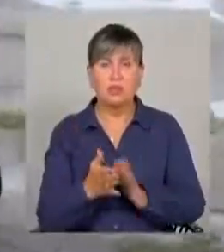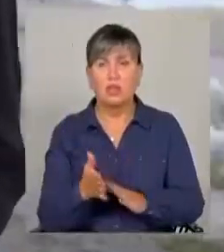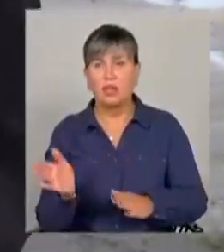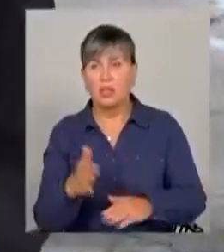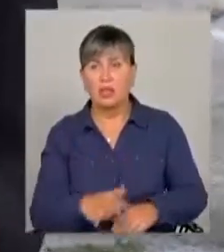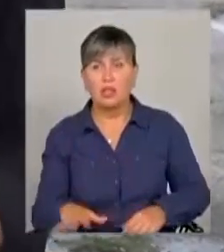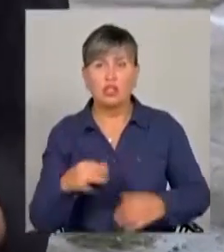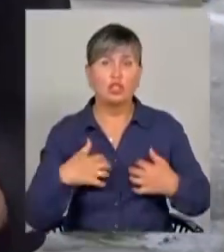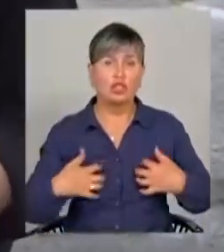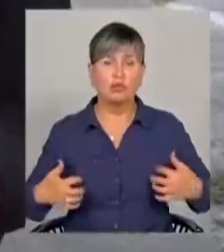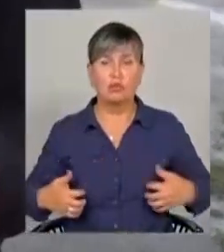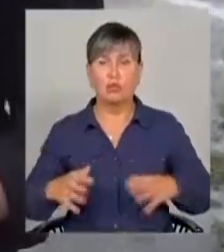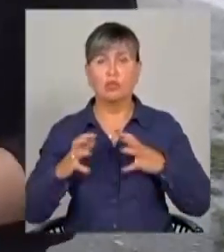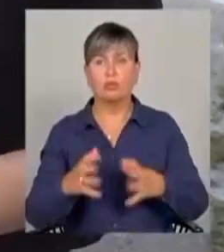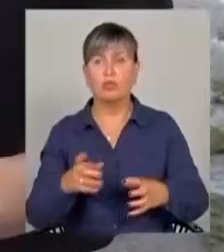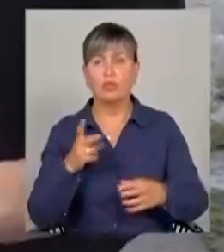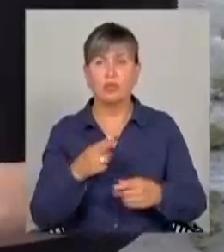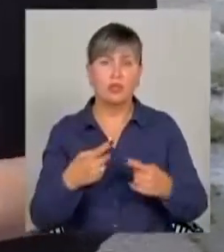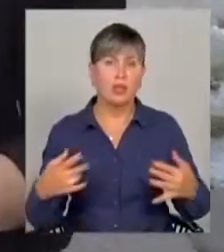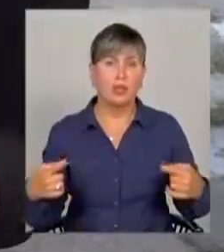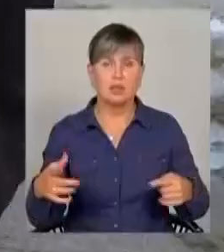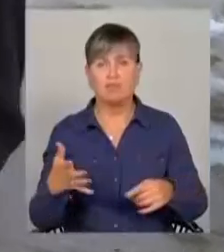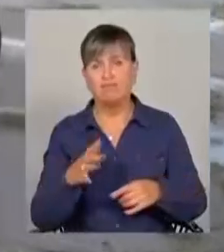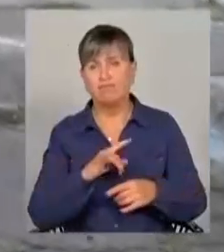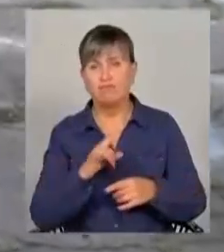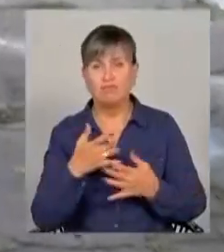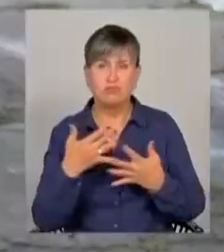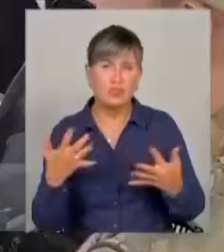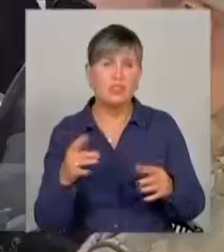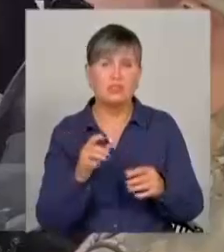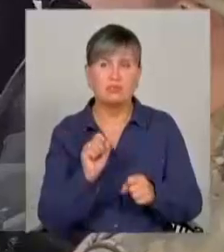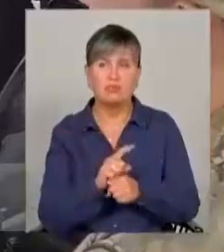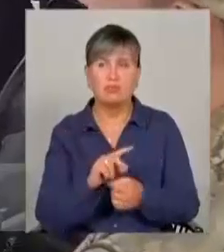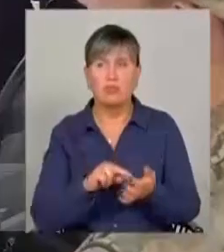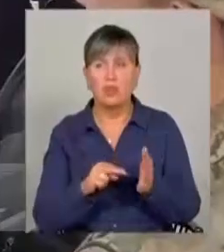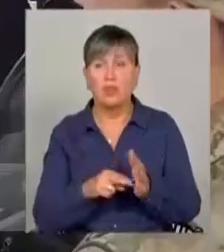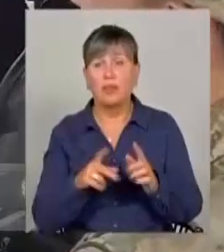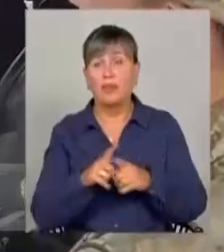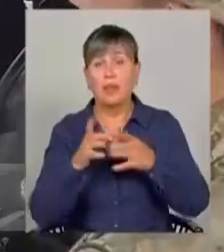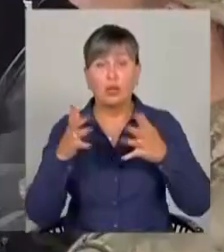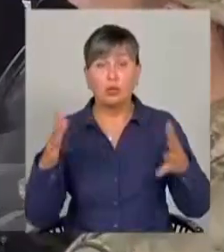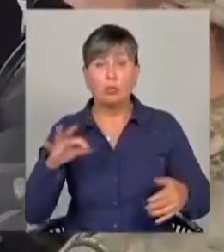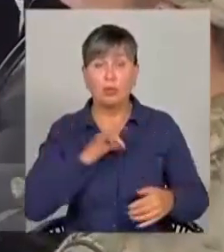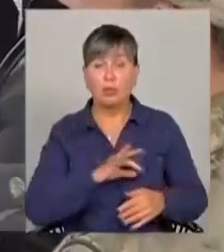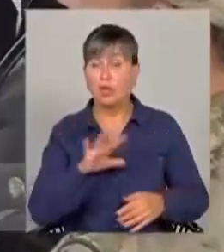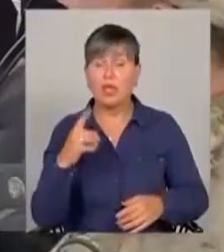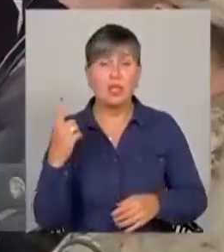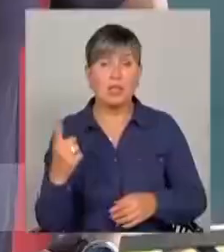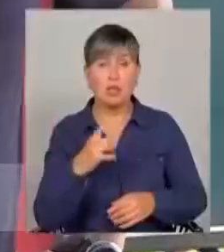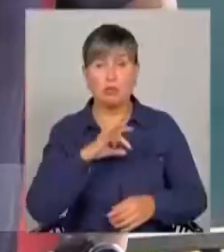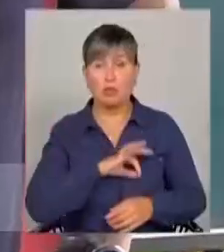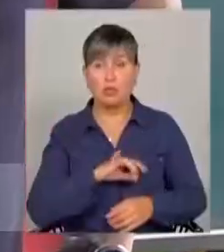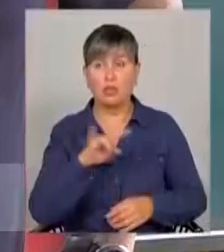ресурсов и животного мира, а также для санитарной авиации и для прочих задач. Такой широкий спектр применения – не единственное